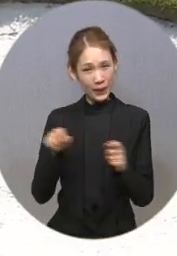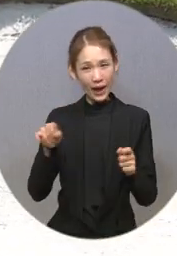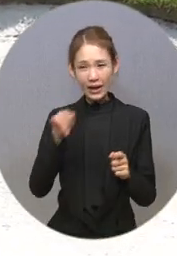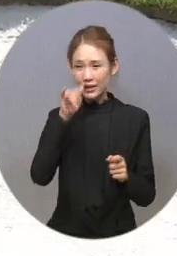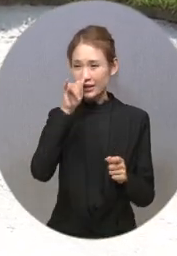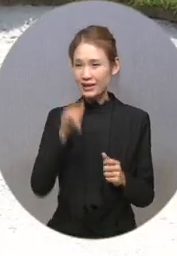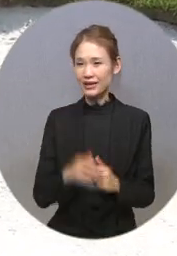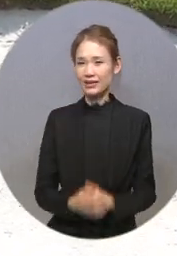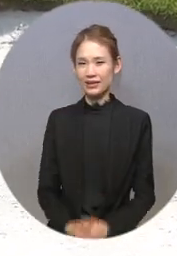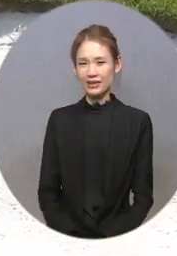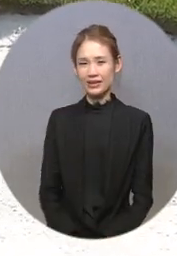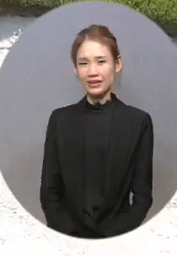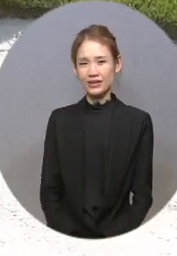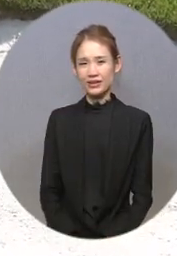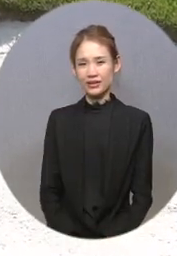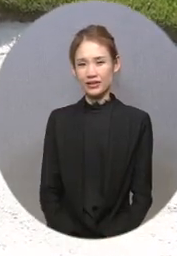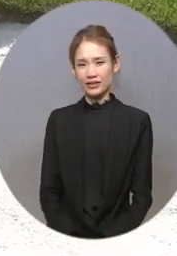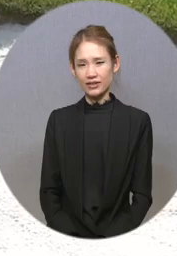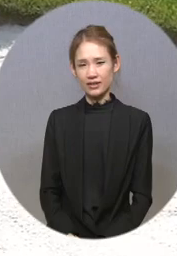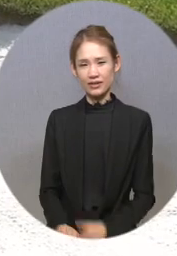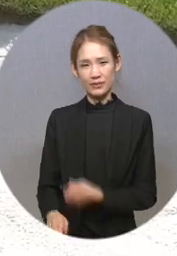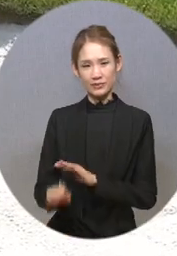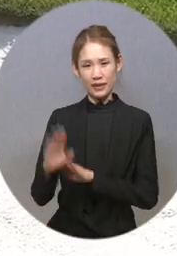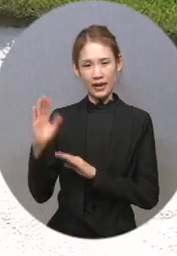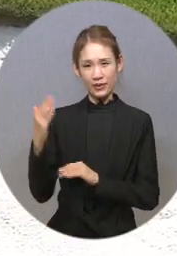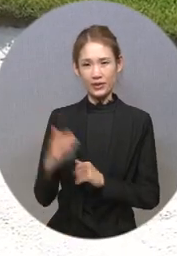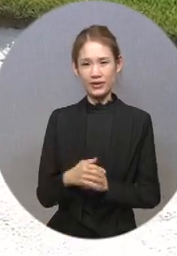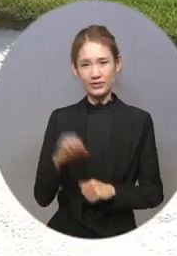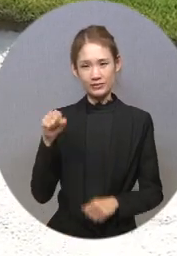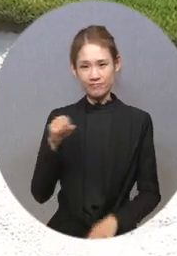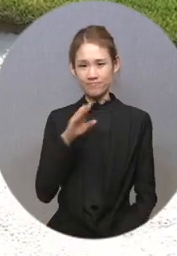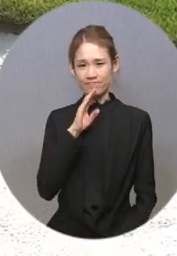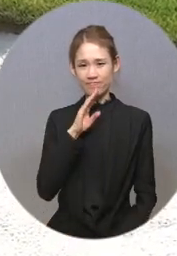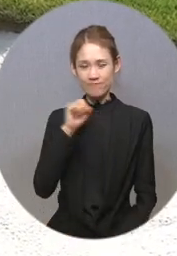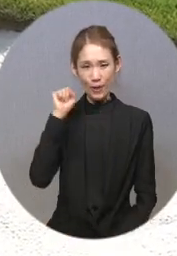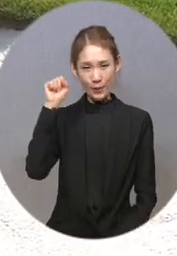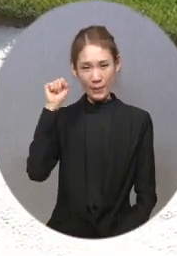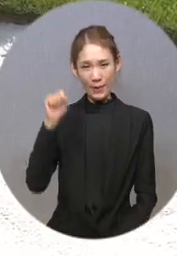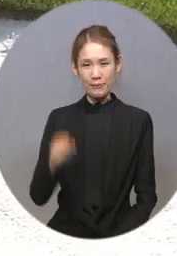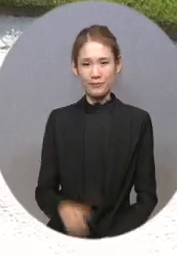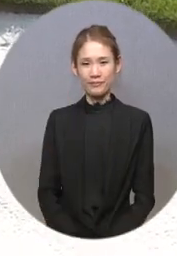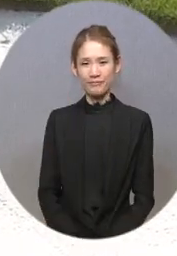야. 오빠 이쪽 와야 된다. 어. 뽑으세요. 화이팅 화이팅.